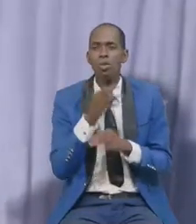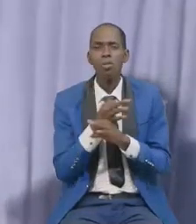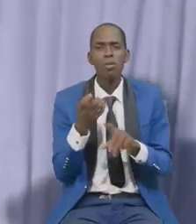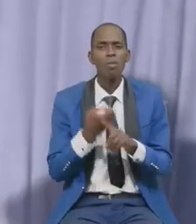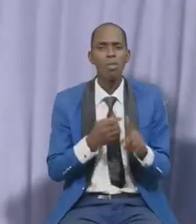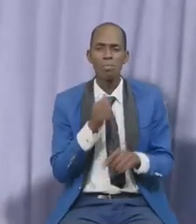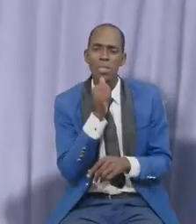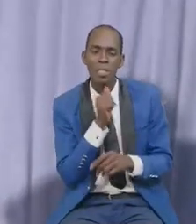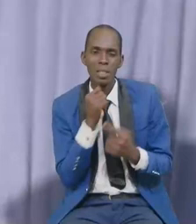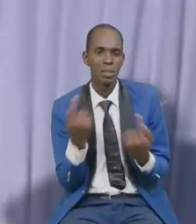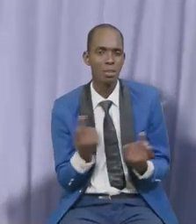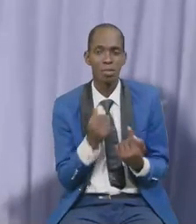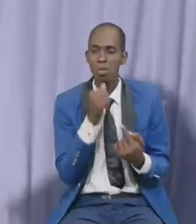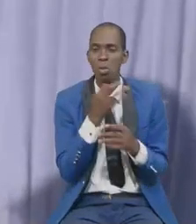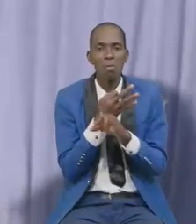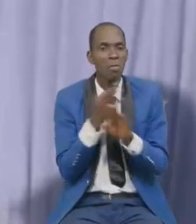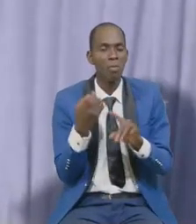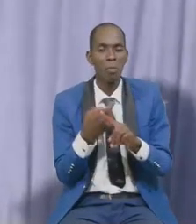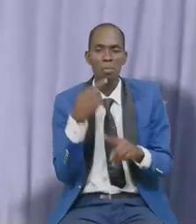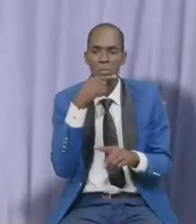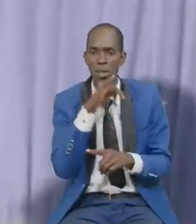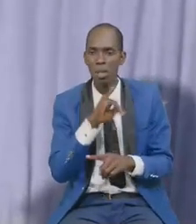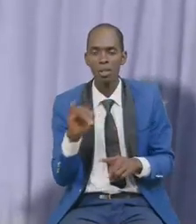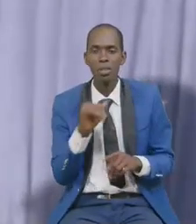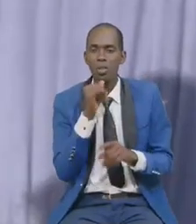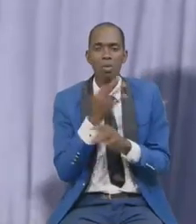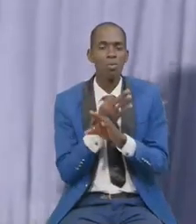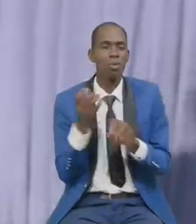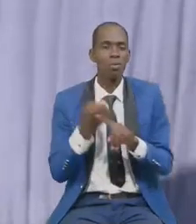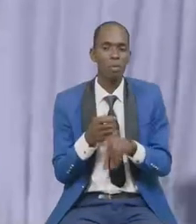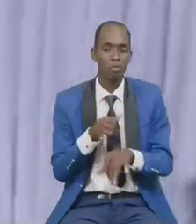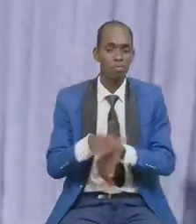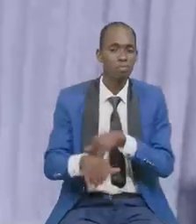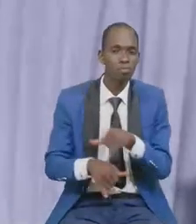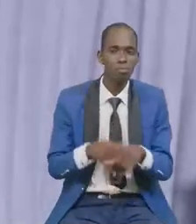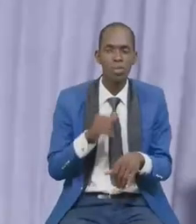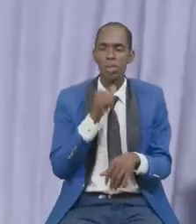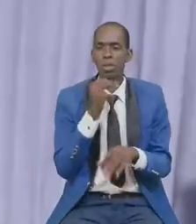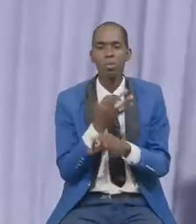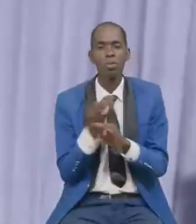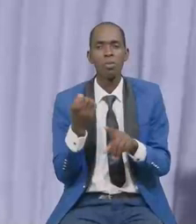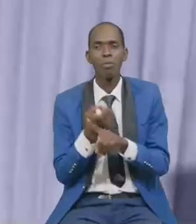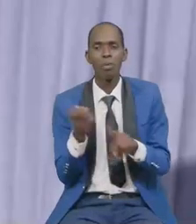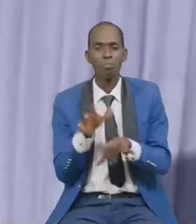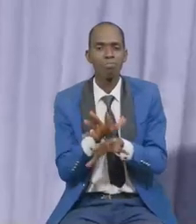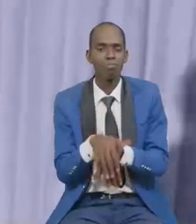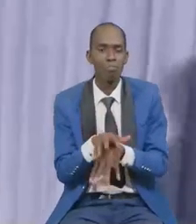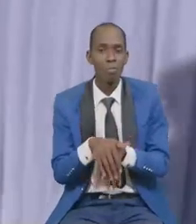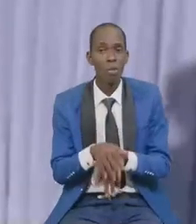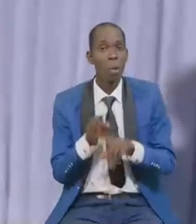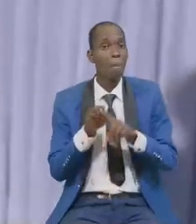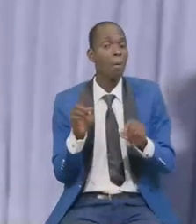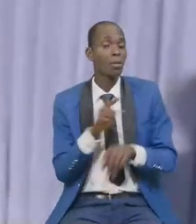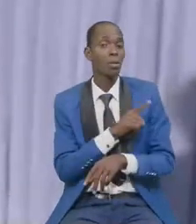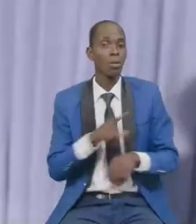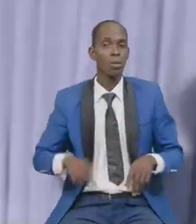du mensonge. Ils ne sont pas affranchis de la tromperie. Ils ne sont pas affranchis de l'hypocrisie. Mais le Seigneur dit,